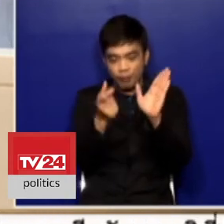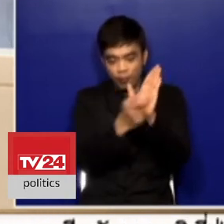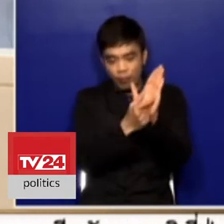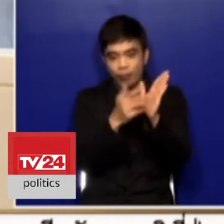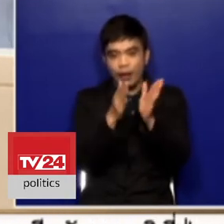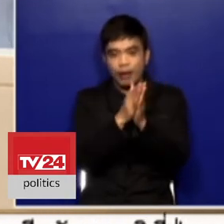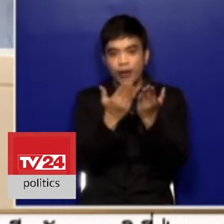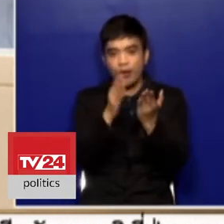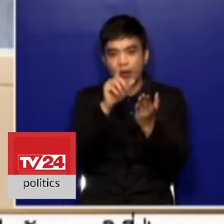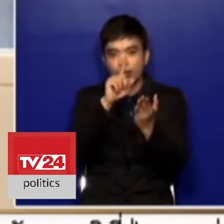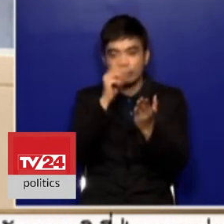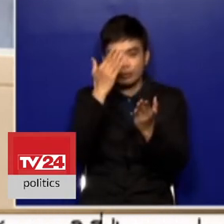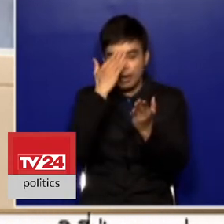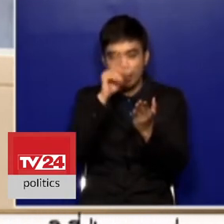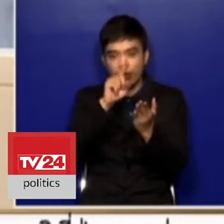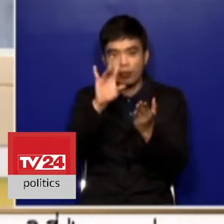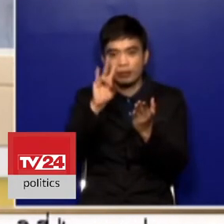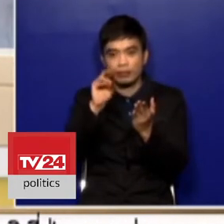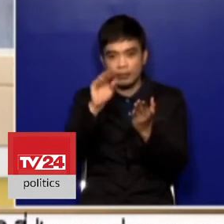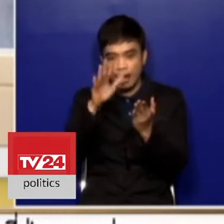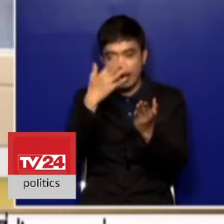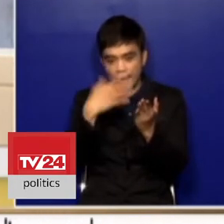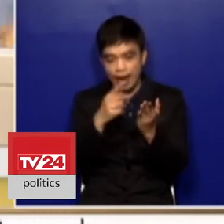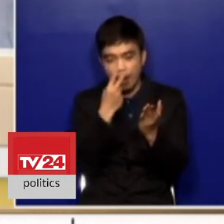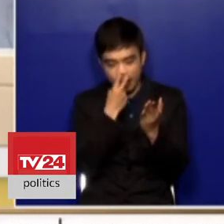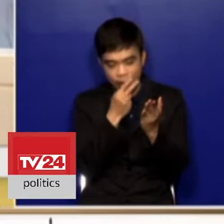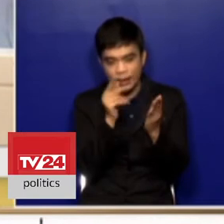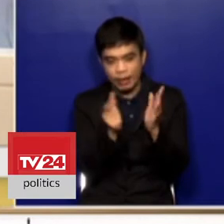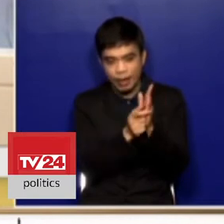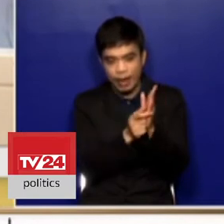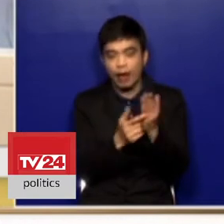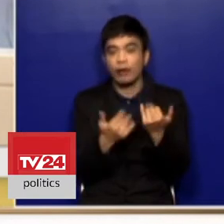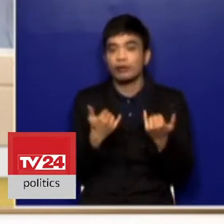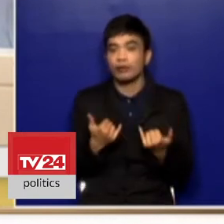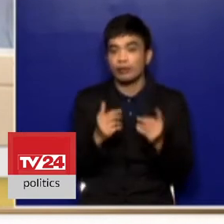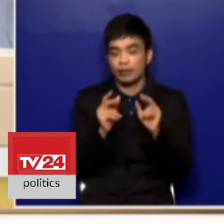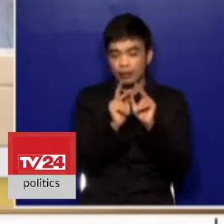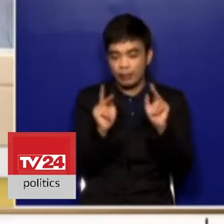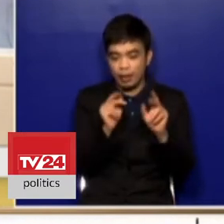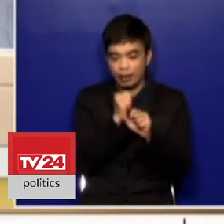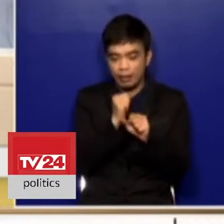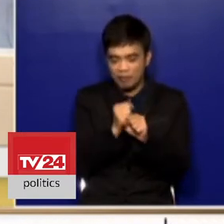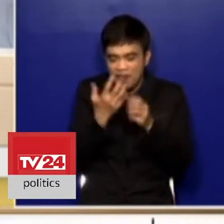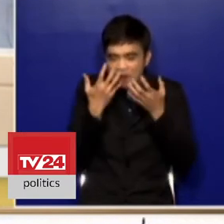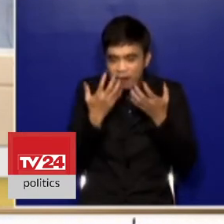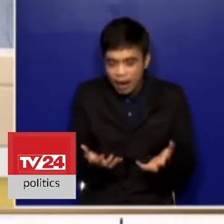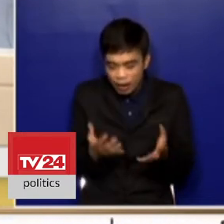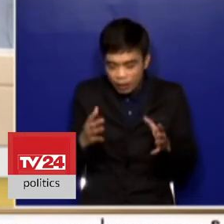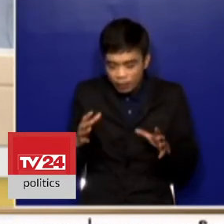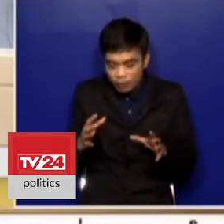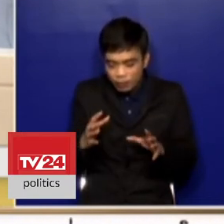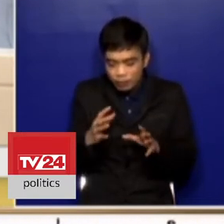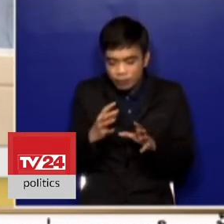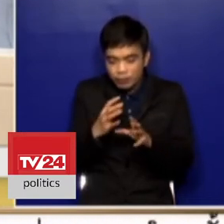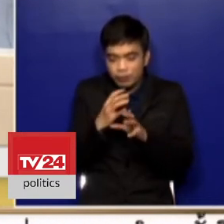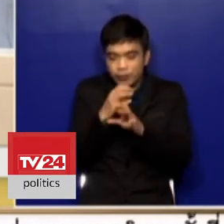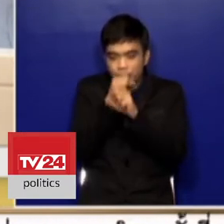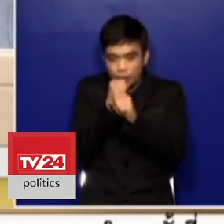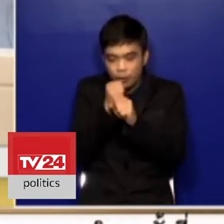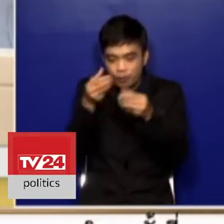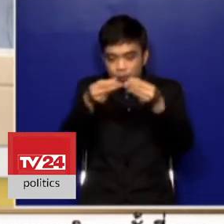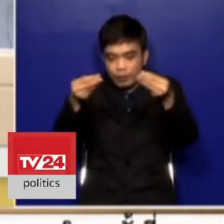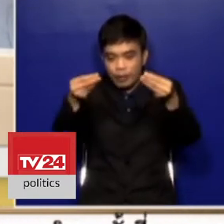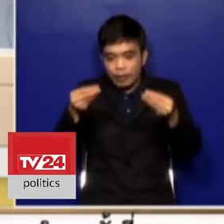โดยชั้น 9เปลี่ยนคำว่าด้วยการทำงานอย่างหนักของคณะกรรมาธิการทุกท่านทำให้รายงานที่ออกมาค่อนข้างจะครอบ